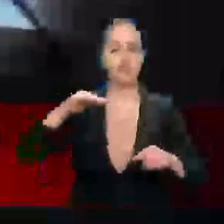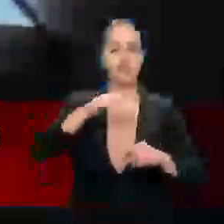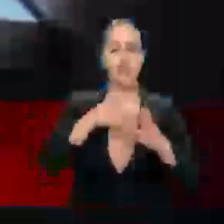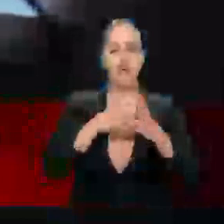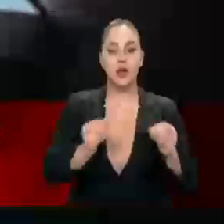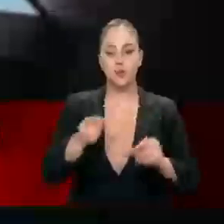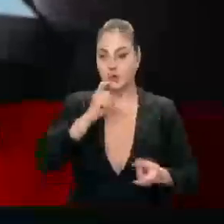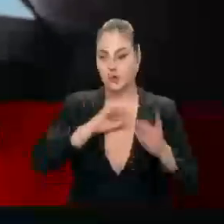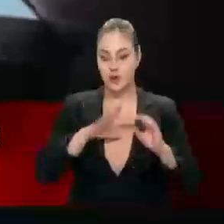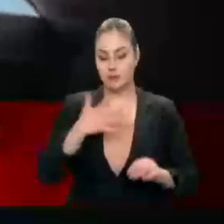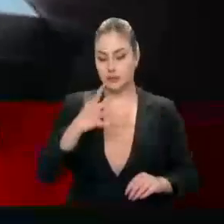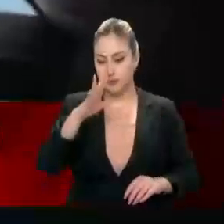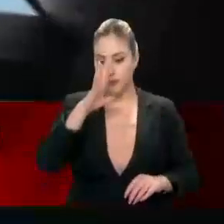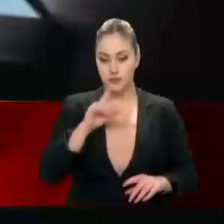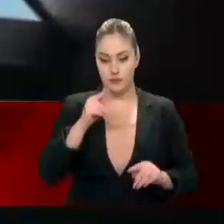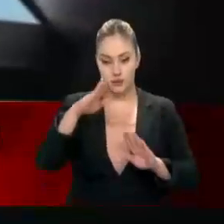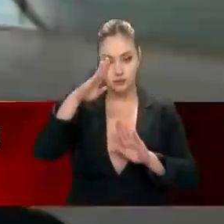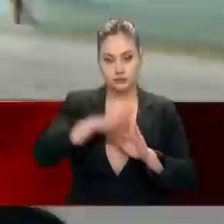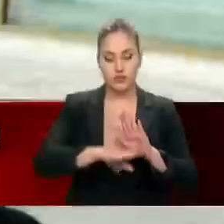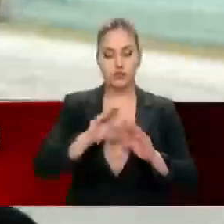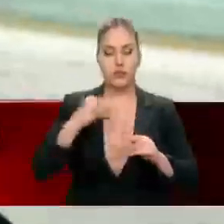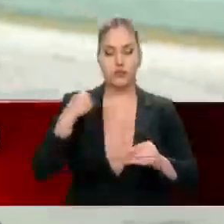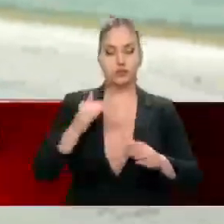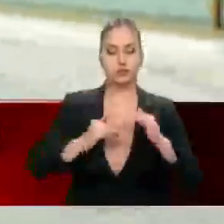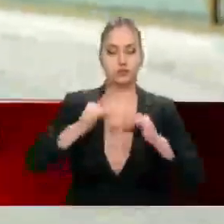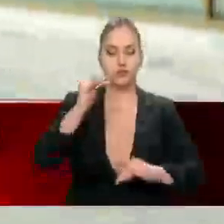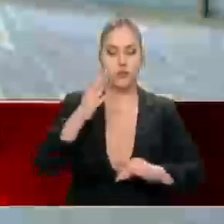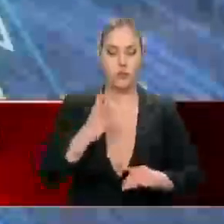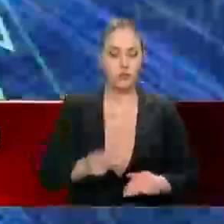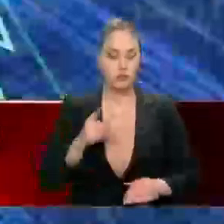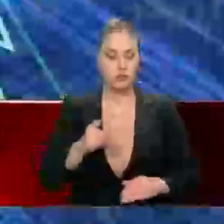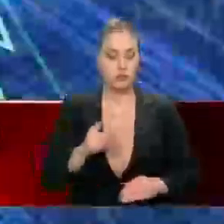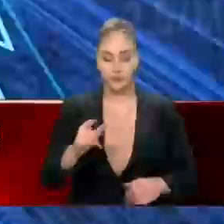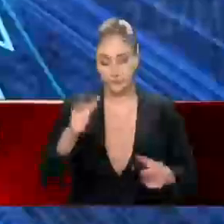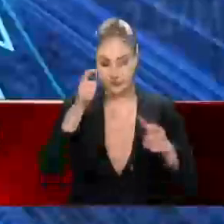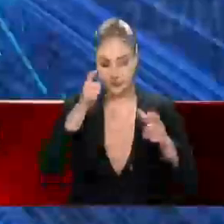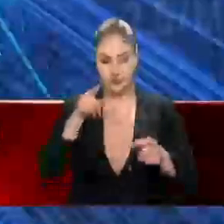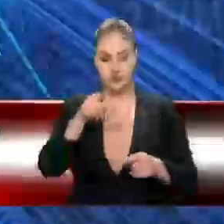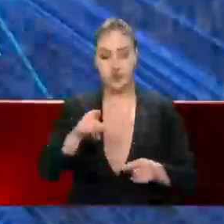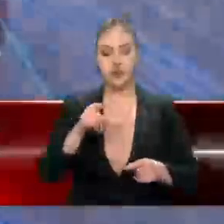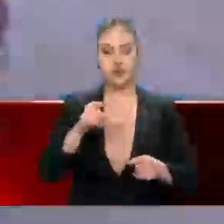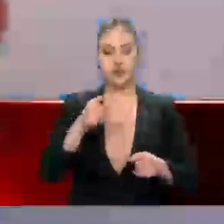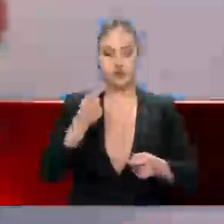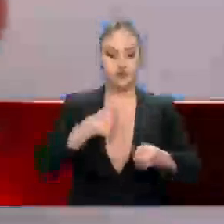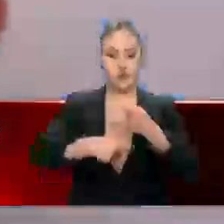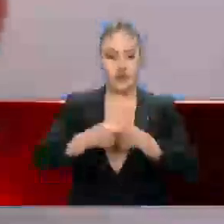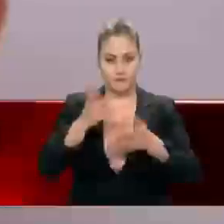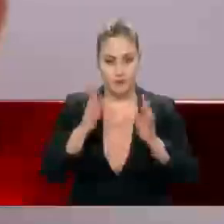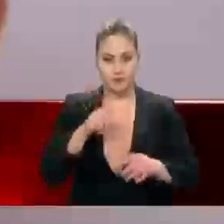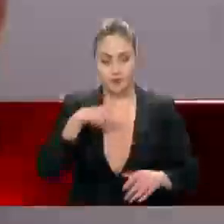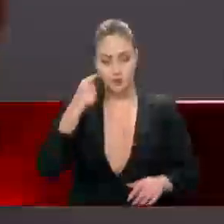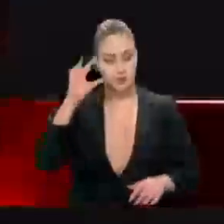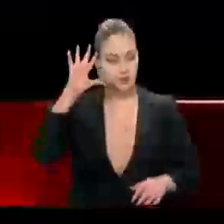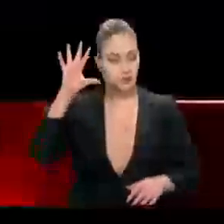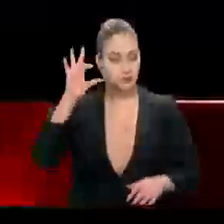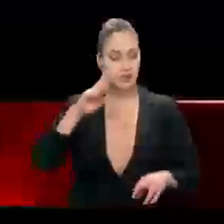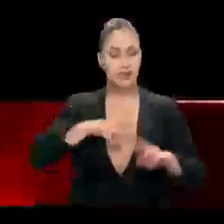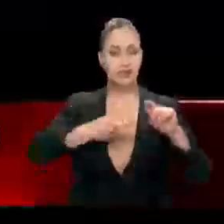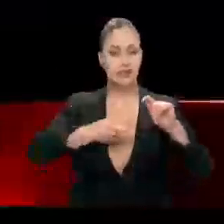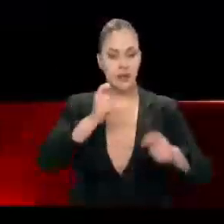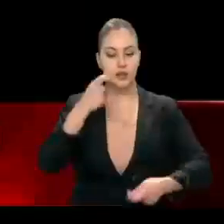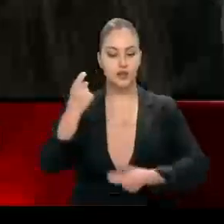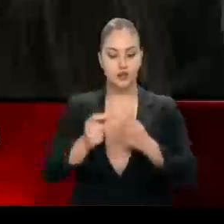Yeni haftada 5500 seviyesine kadar çıktı. Dikkat etmek, iyi bilmek lazım. Borsadaki işlem hacminin artmasıyla birlikte uzmanlardan kredili